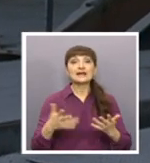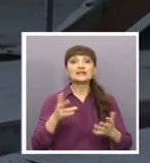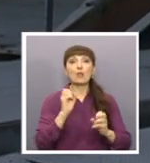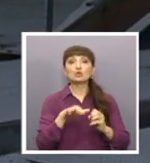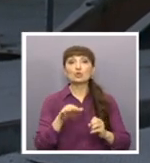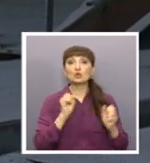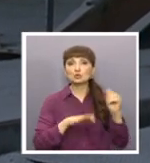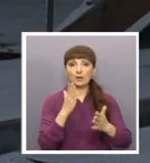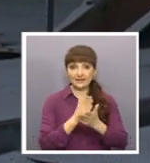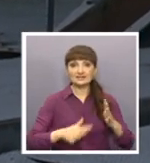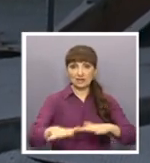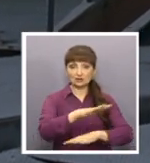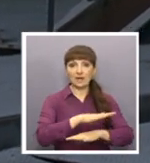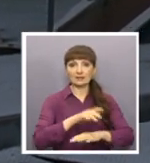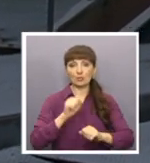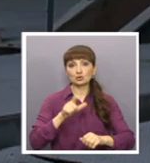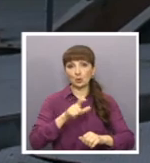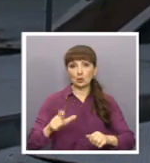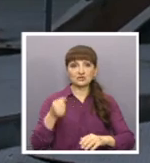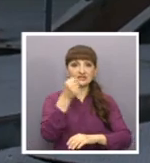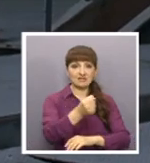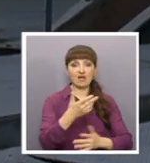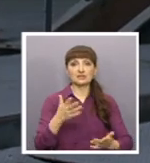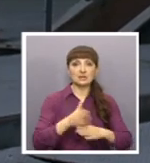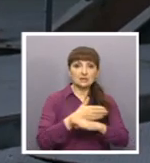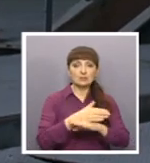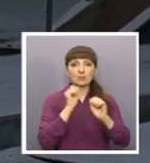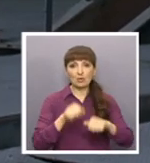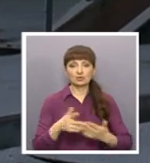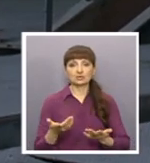ну, мы отбирали, где это возможно, где это совсем нельзя, где-то можно